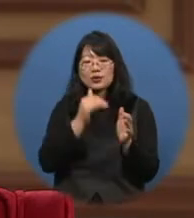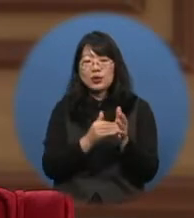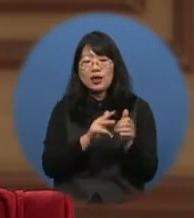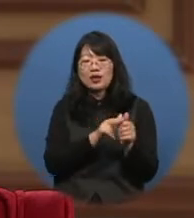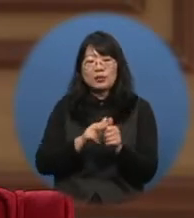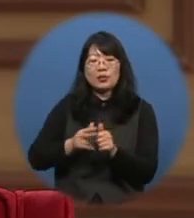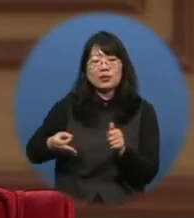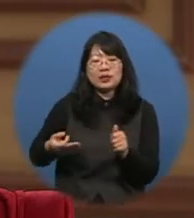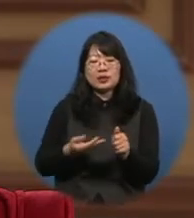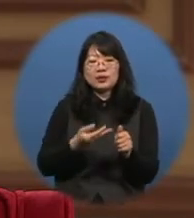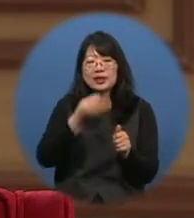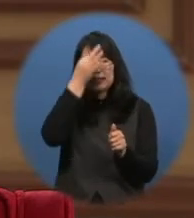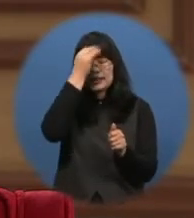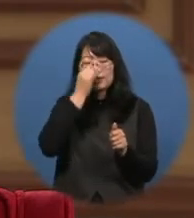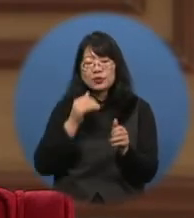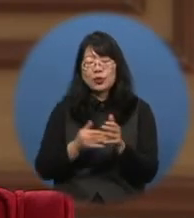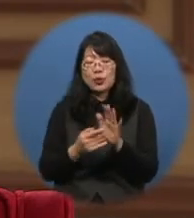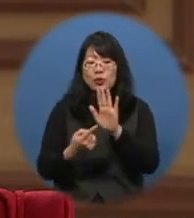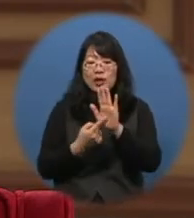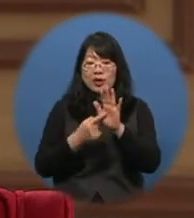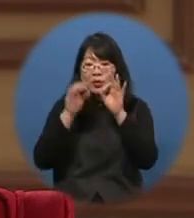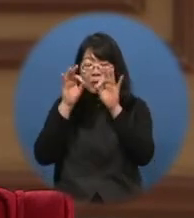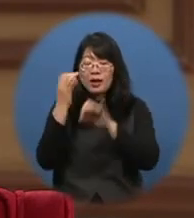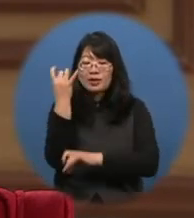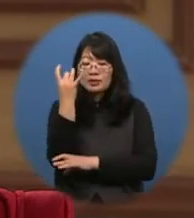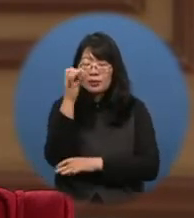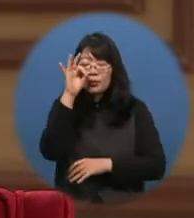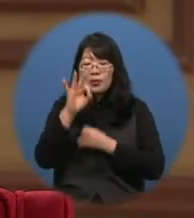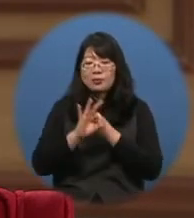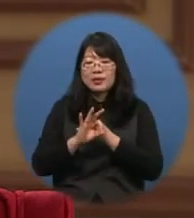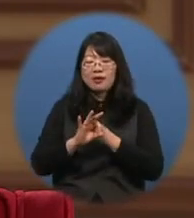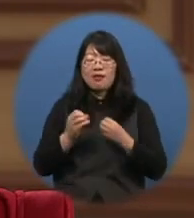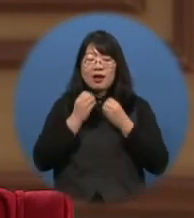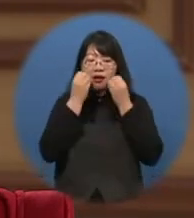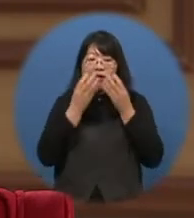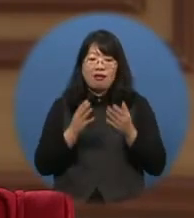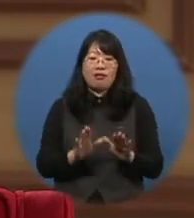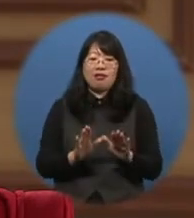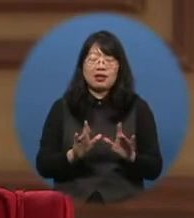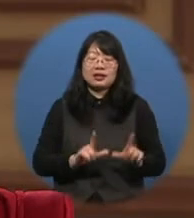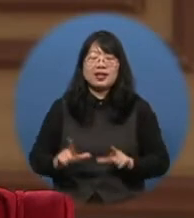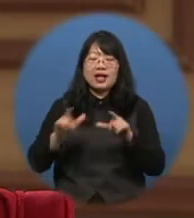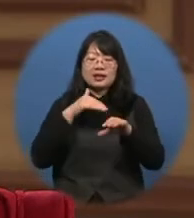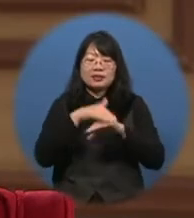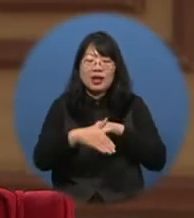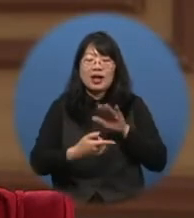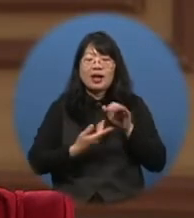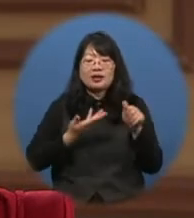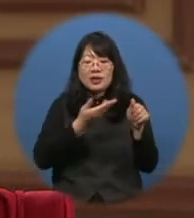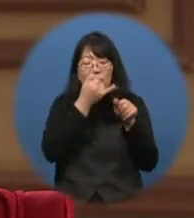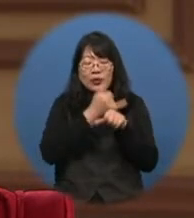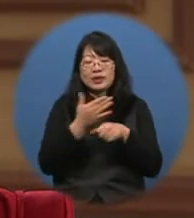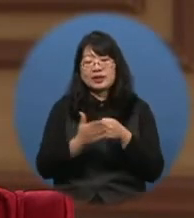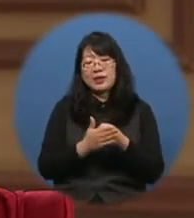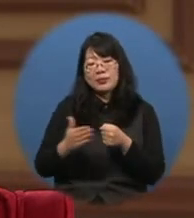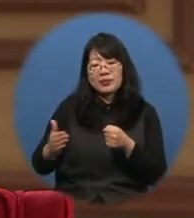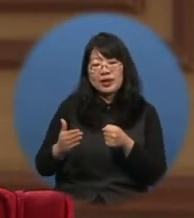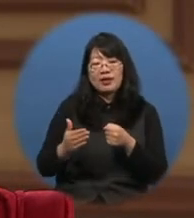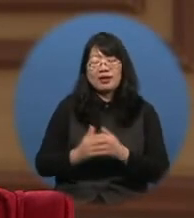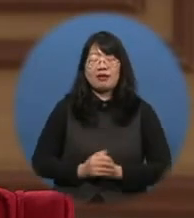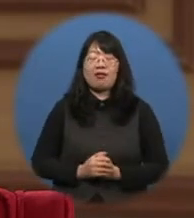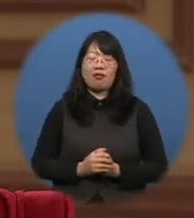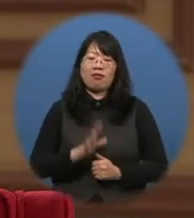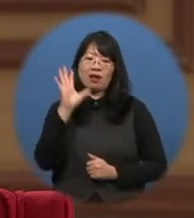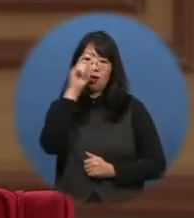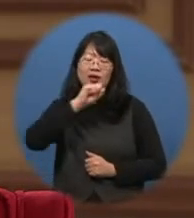제공의 기능. 예. 예. 또 이제 광고라는 거는 기본적으로 새로운 라이프 스타일을 제공할 수 있거든요. 라이프 우리가, 스타일. 아.